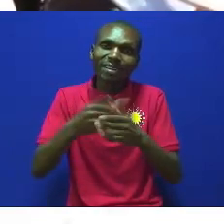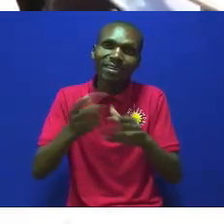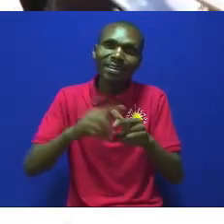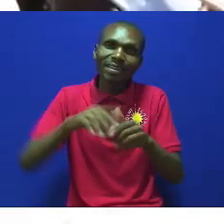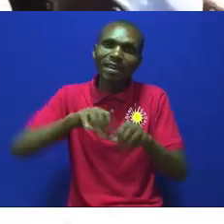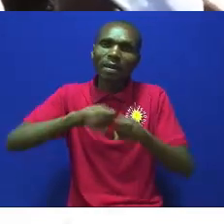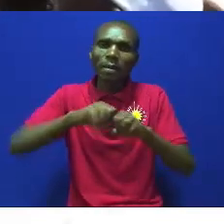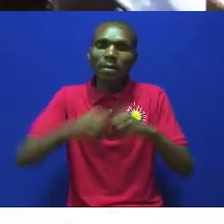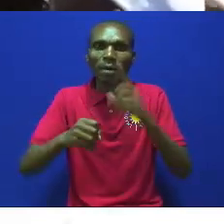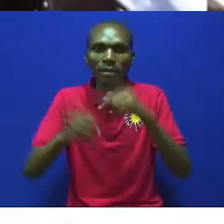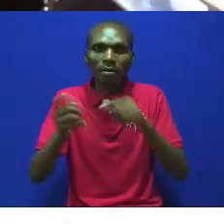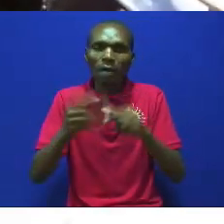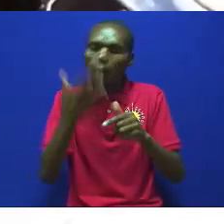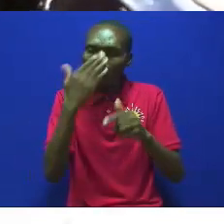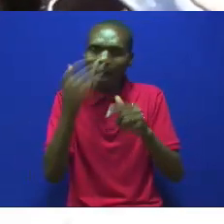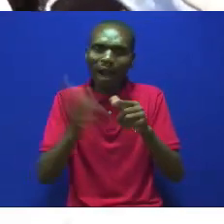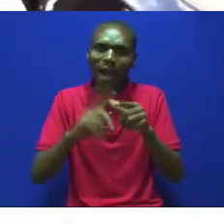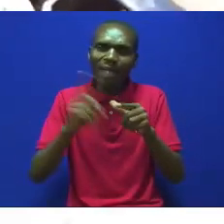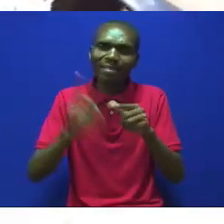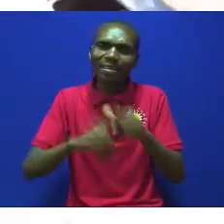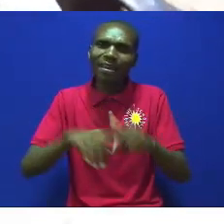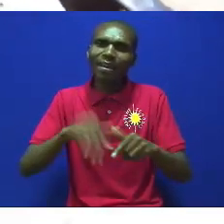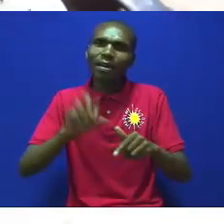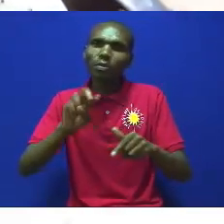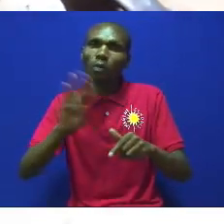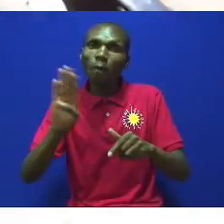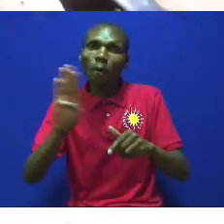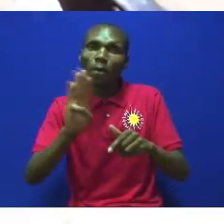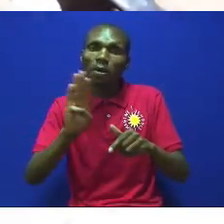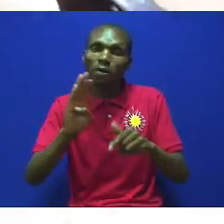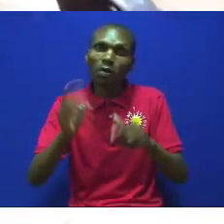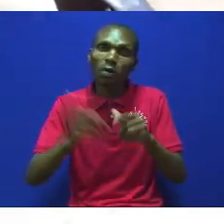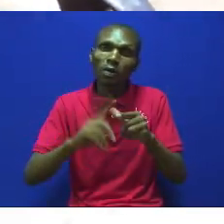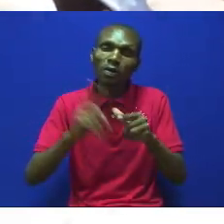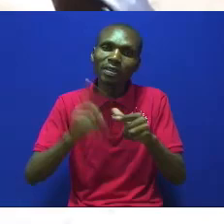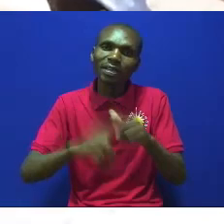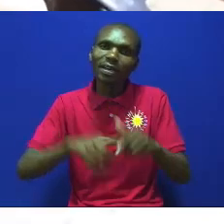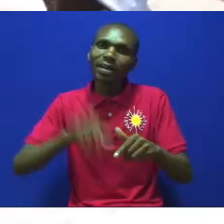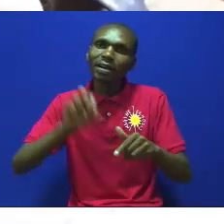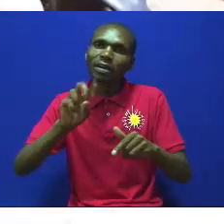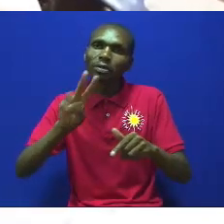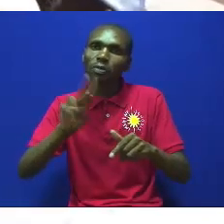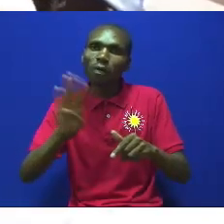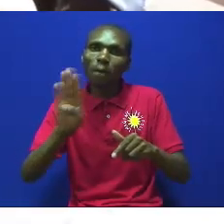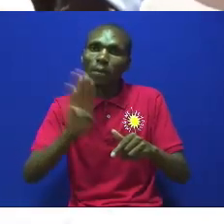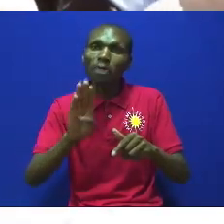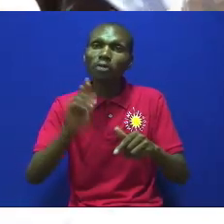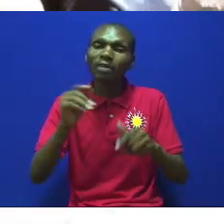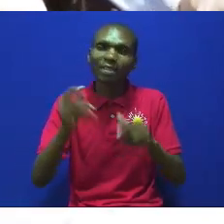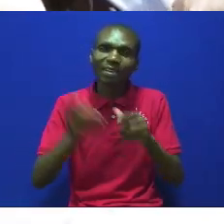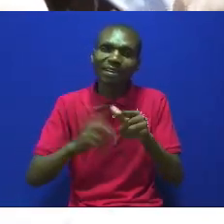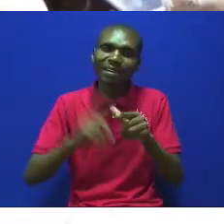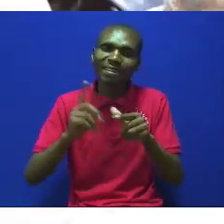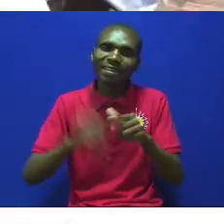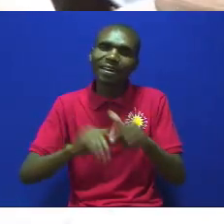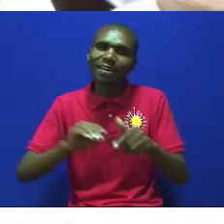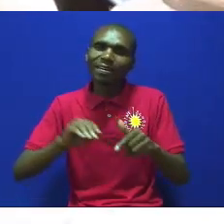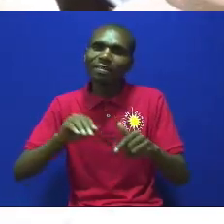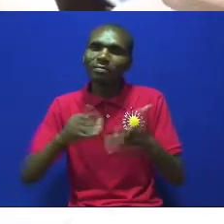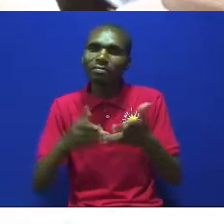izorote. Sababu walishika bilioni mbili, dollars, $2 billion. Hiyo ni bilioni